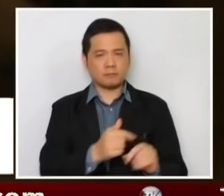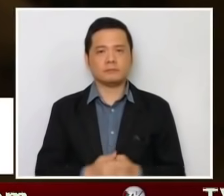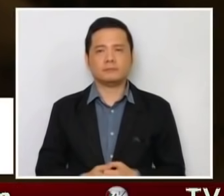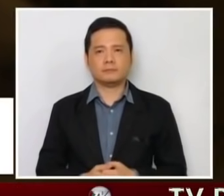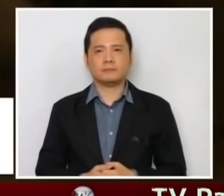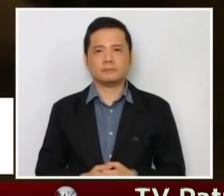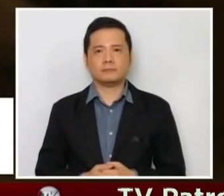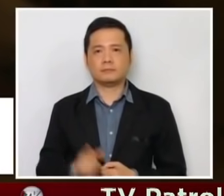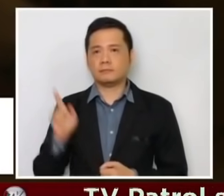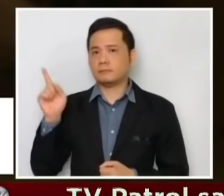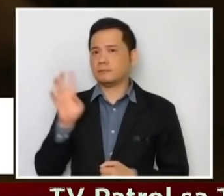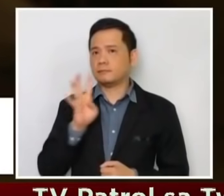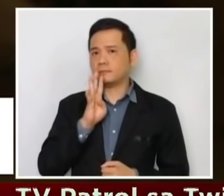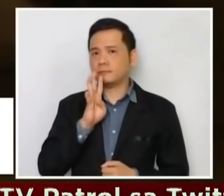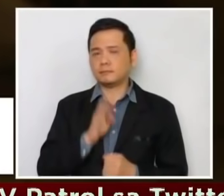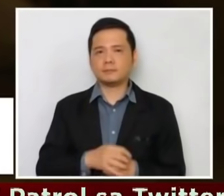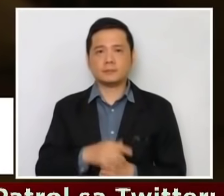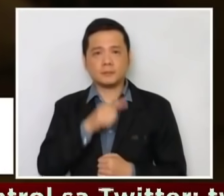Lalaban ako!